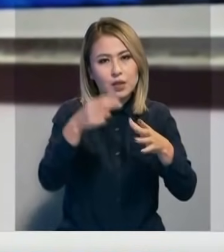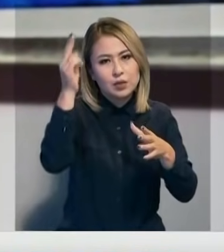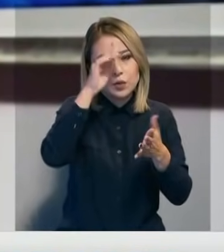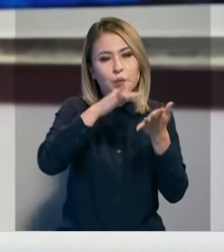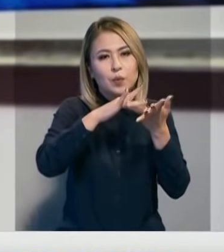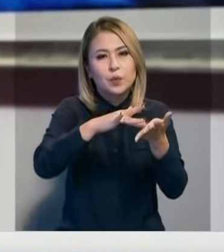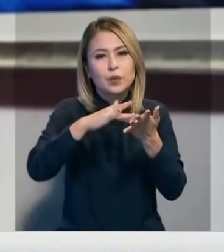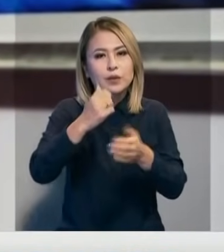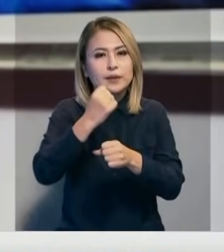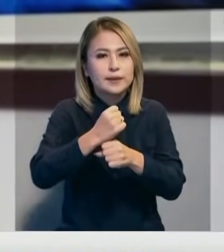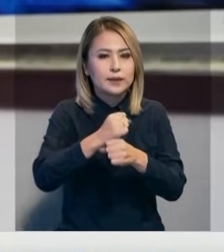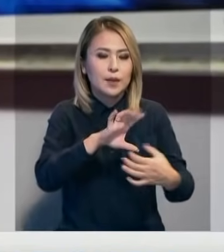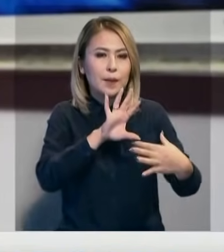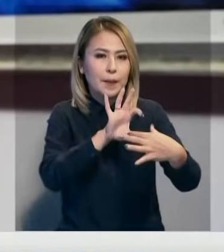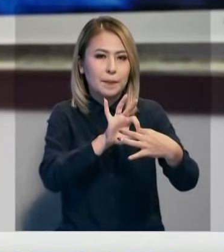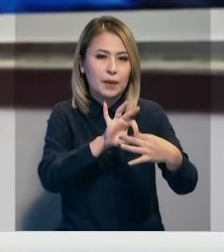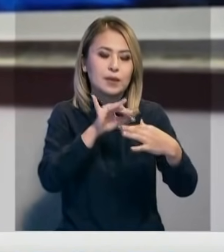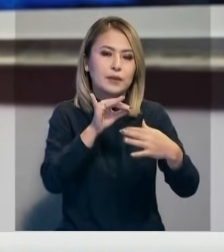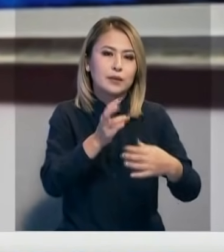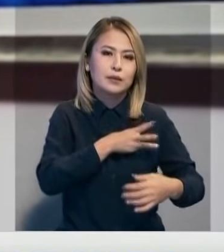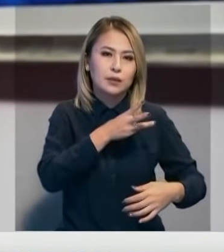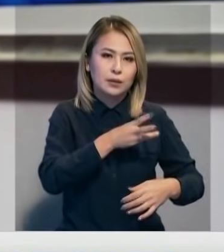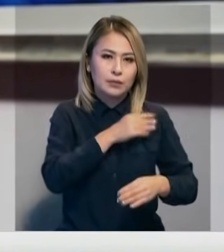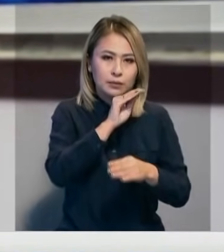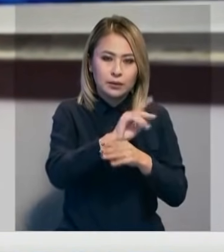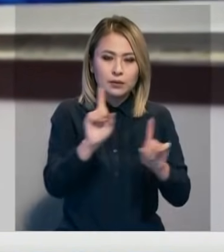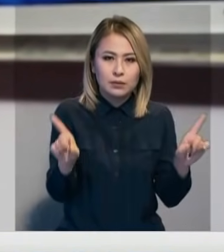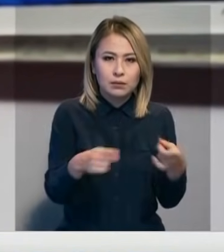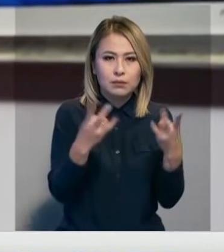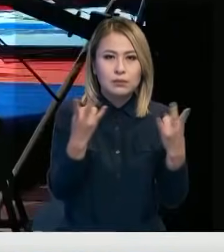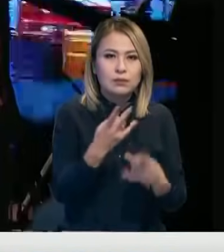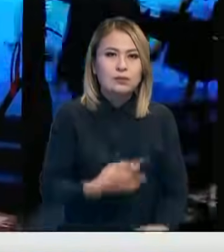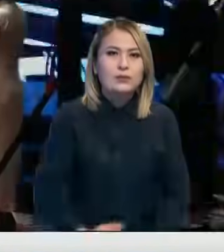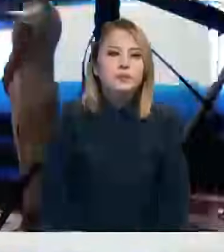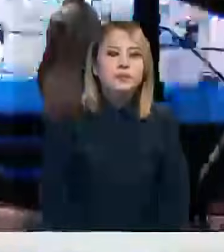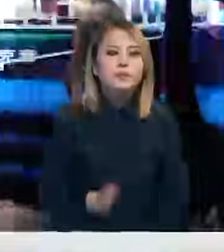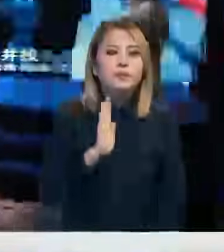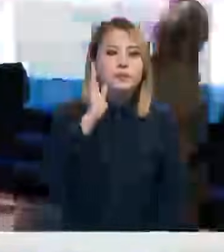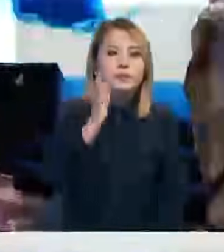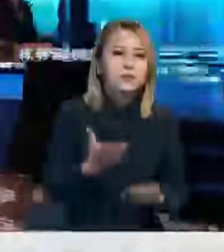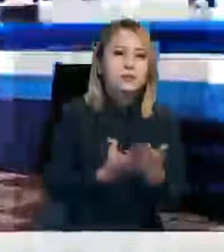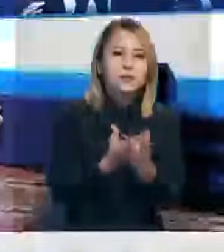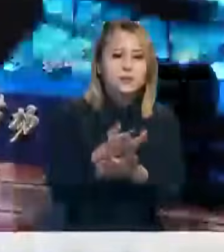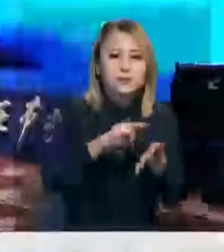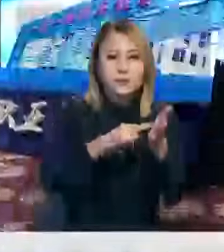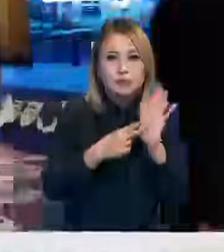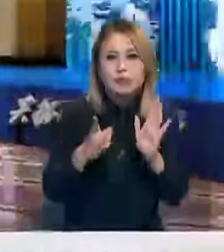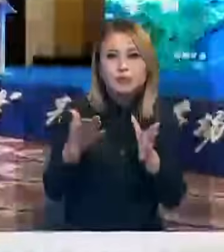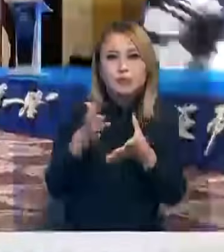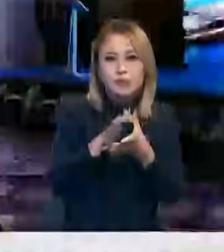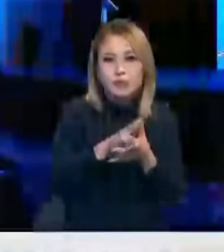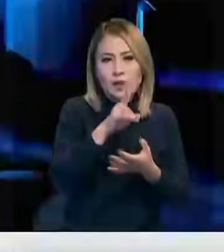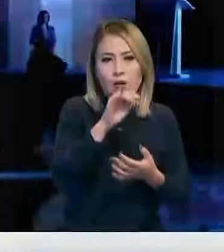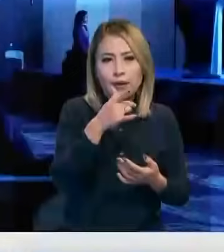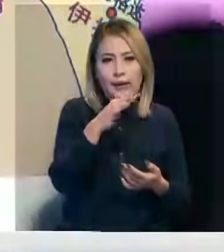туризм салаларында байланыстарымыз бен ынтымақтастығымызды дамытуға ниеттіміз. Болашақ инвесторларды жобамен таныстыру үшін